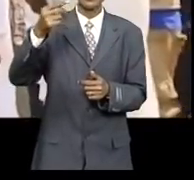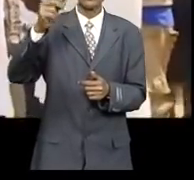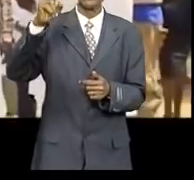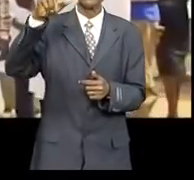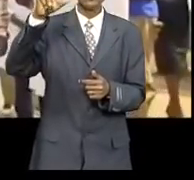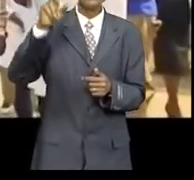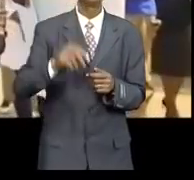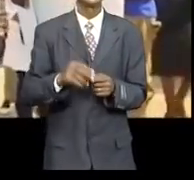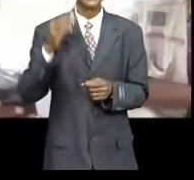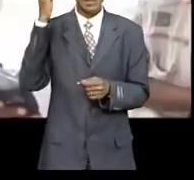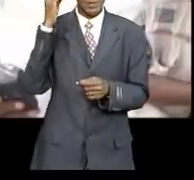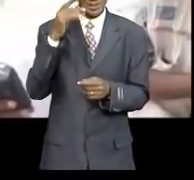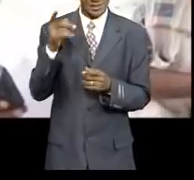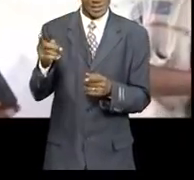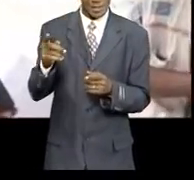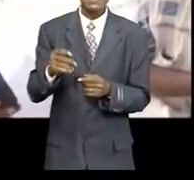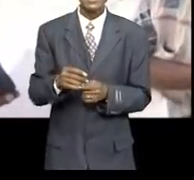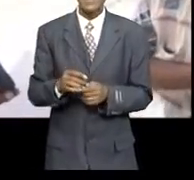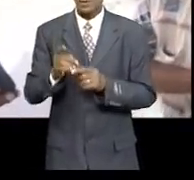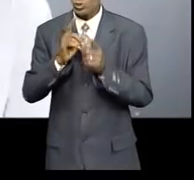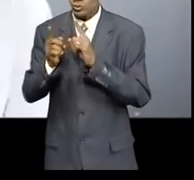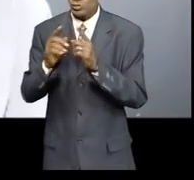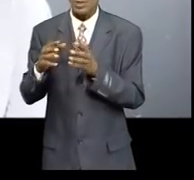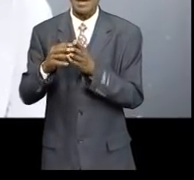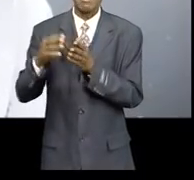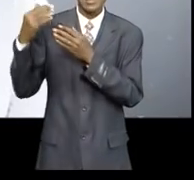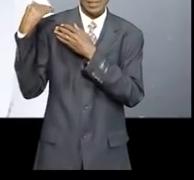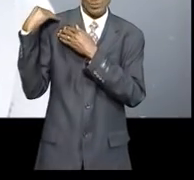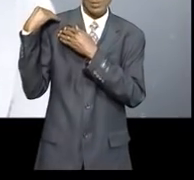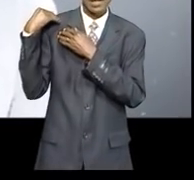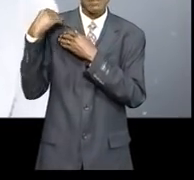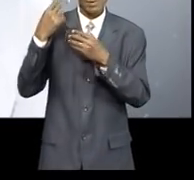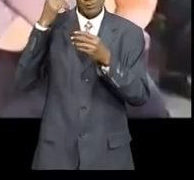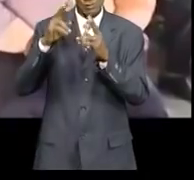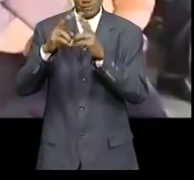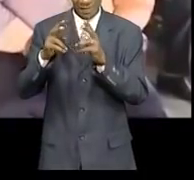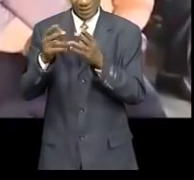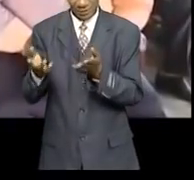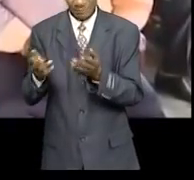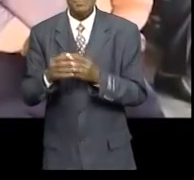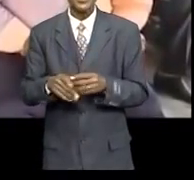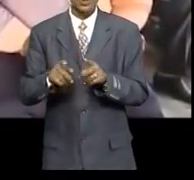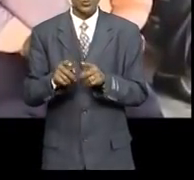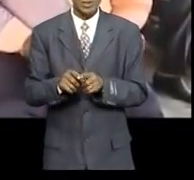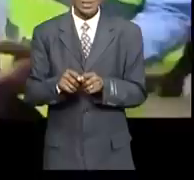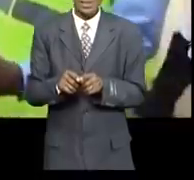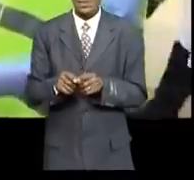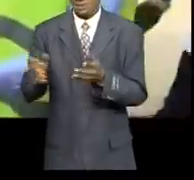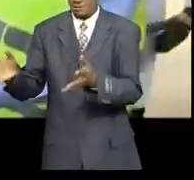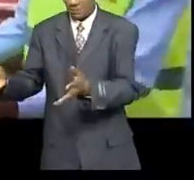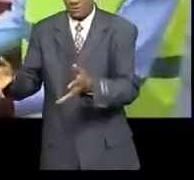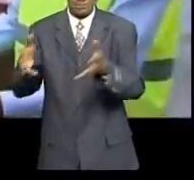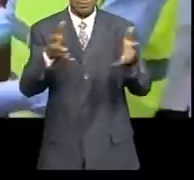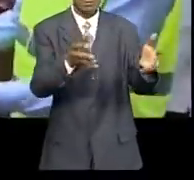Prévention a eu un bref échange avec les responsables de l'hôpital général et a procédé à la remise symbolique d'un carton de